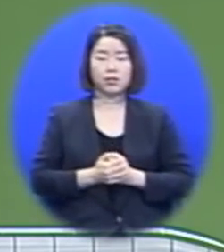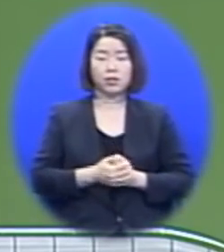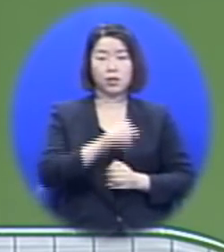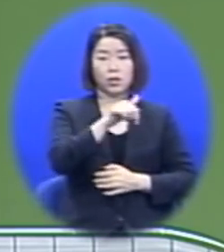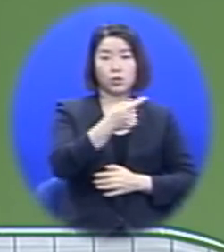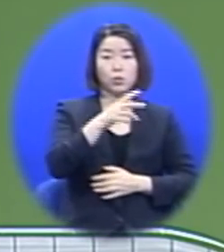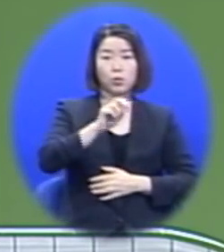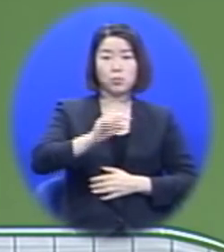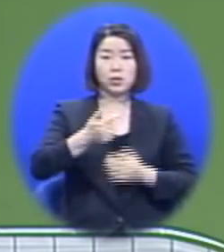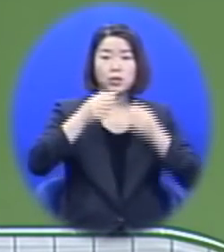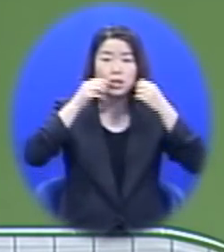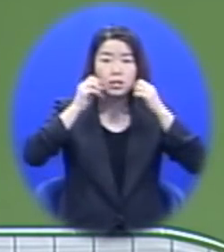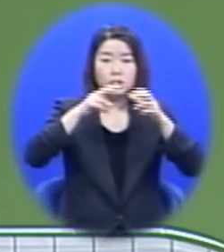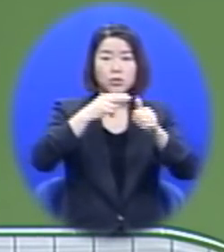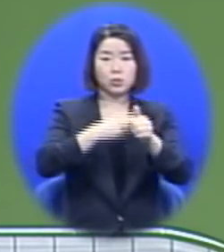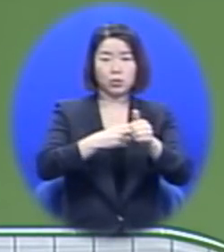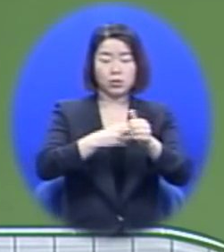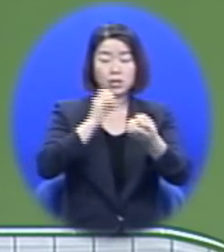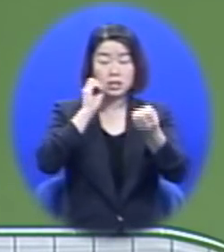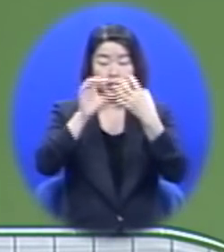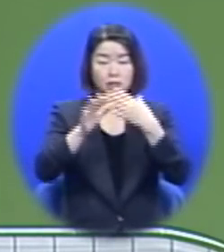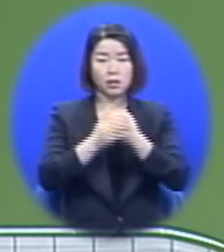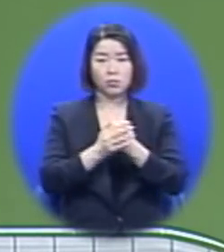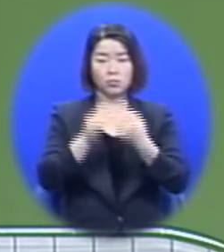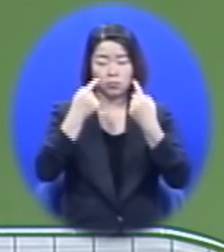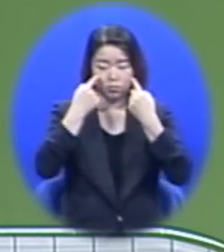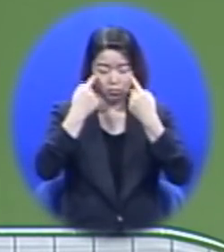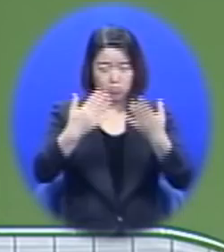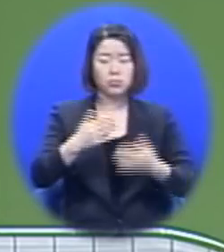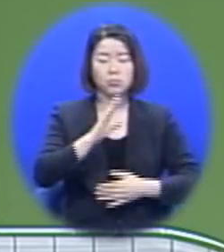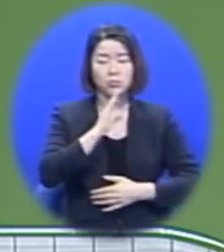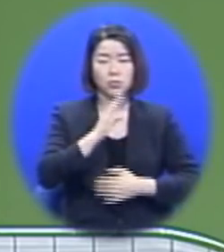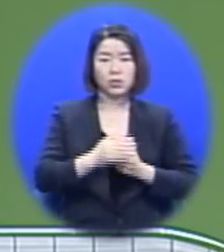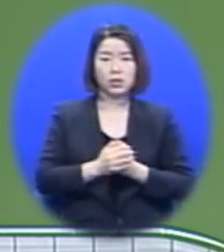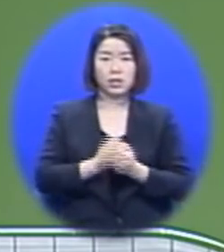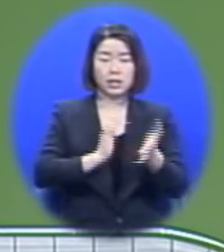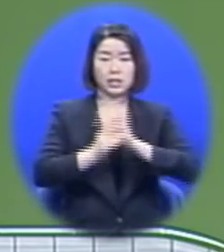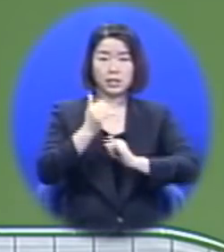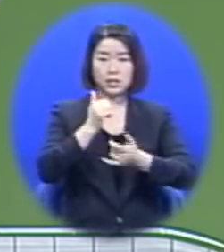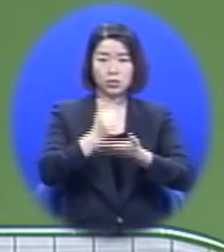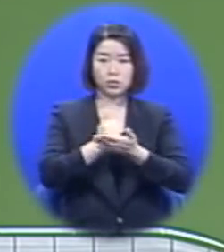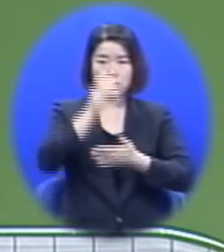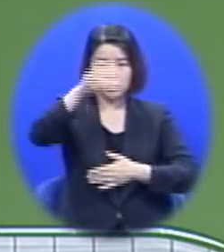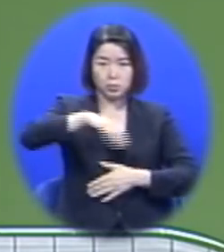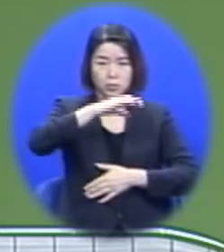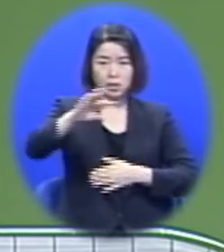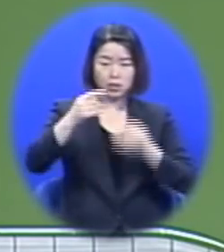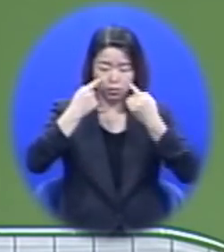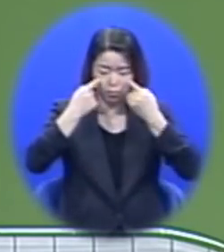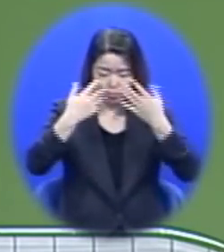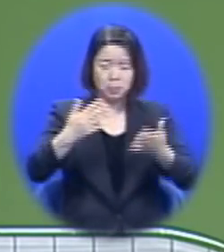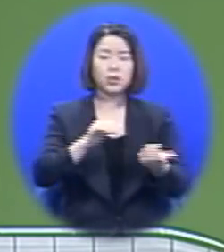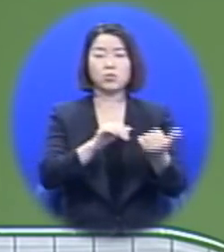노만 그립 선교사님이 대답했습니다. 분명하지요. 예수님께서는 십자가에서 분명히